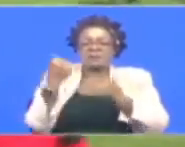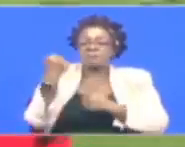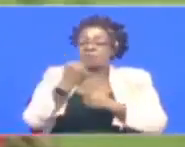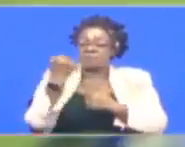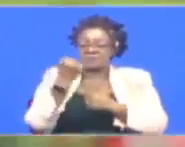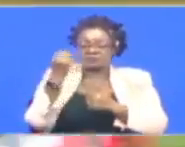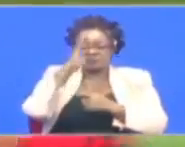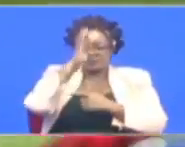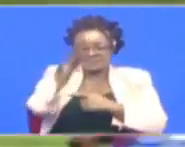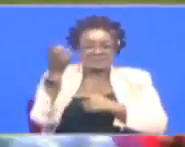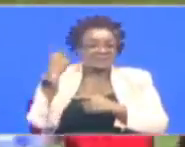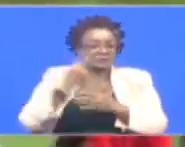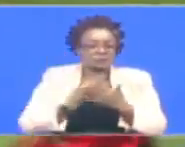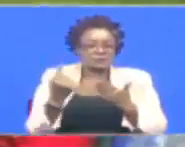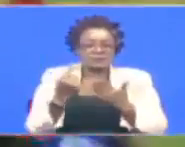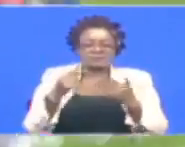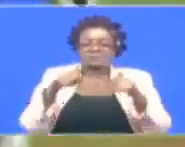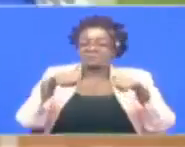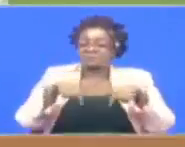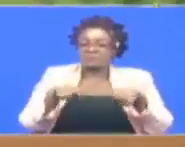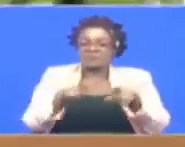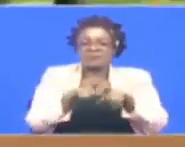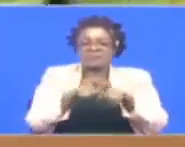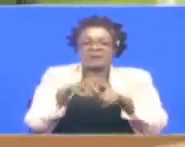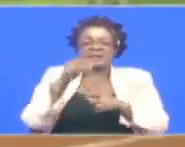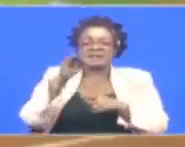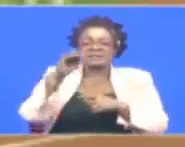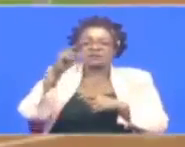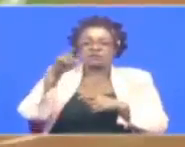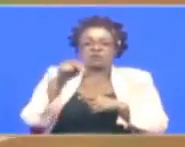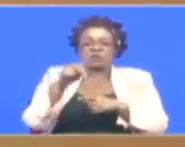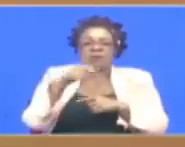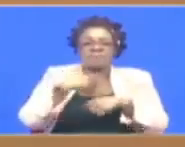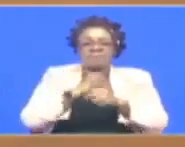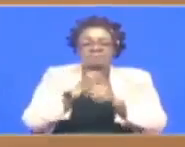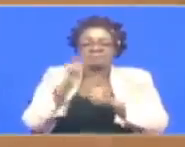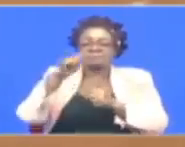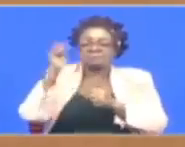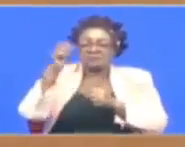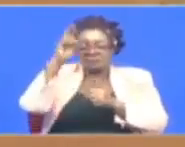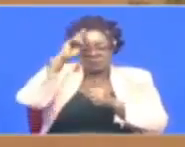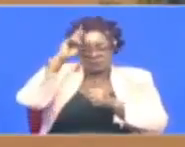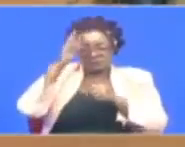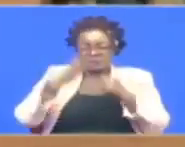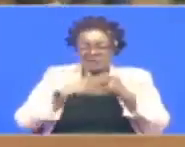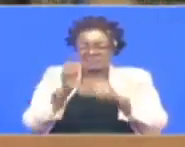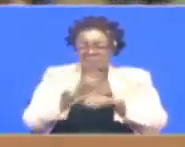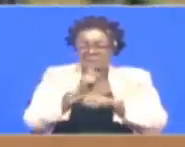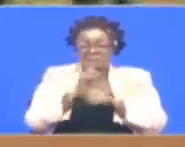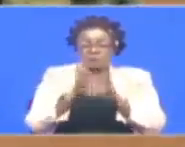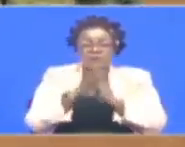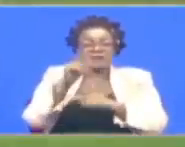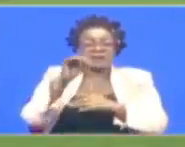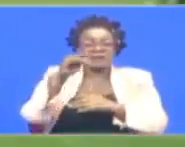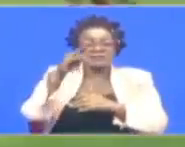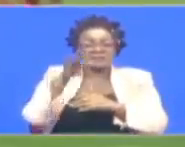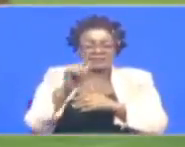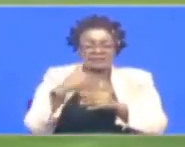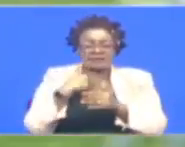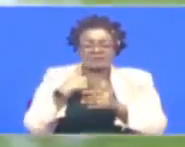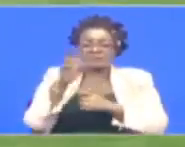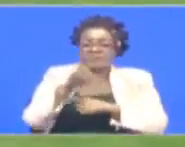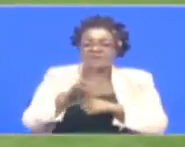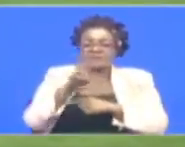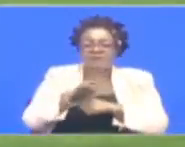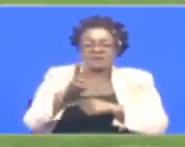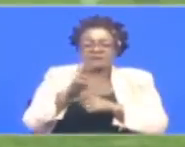Jumapili iliyopita. Wakati huo Clinton Kinanga alitia kimiani bao la Kenya Police dakika ya 9 na Yeles Liotieno akaikombolea Vihiga